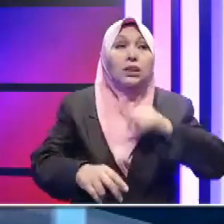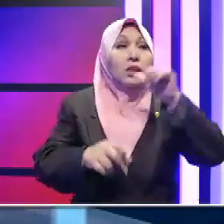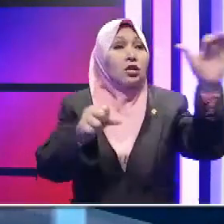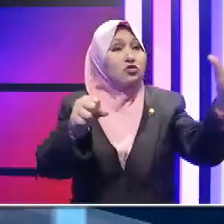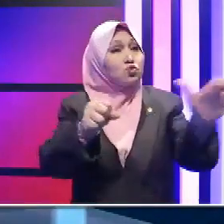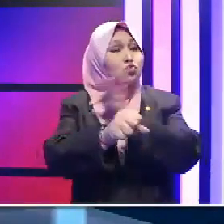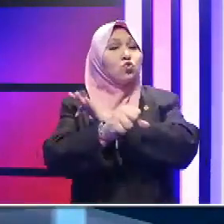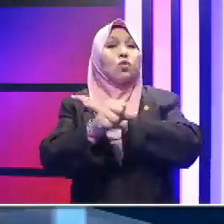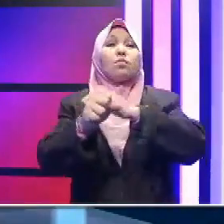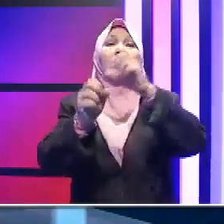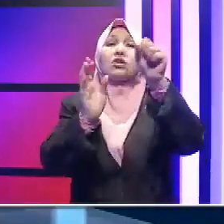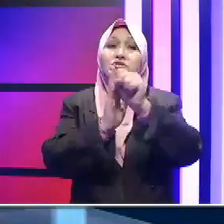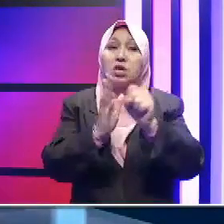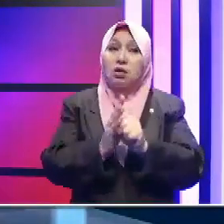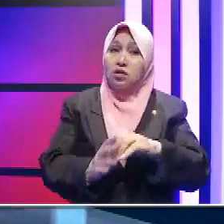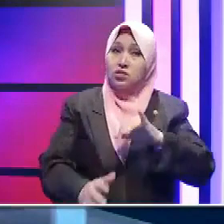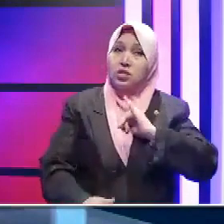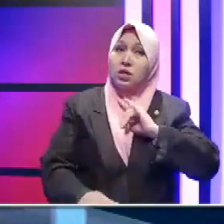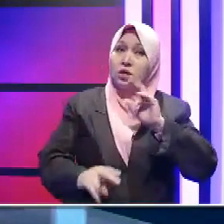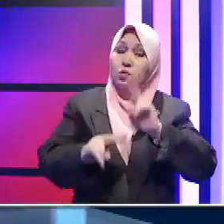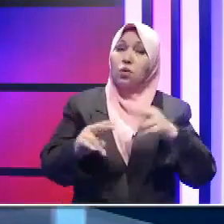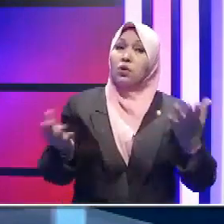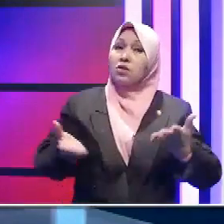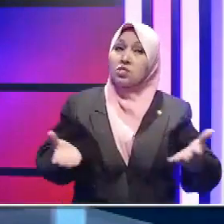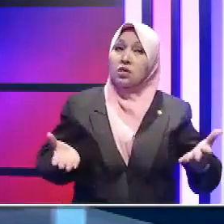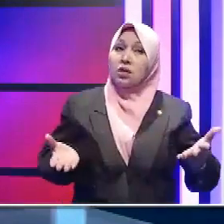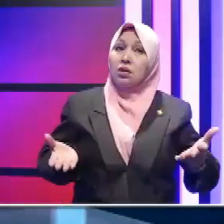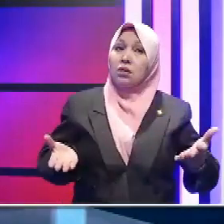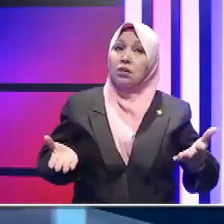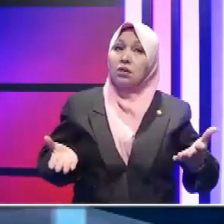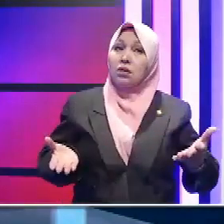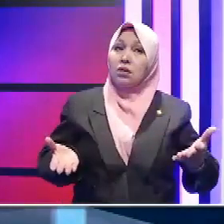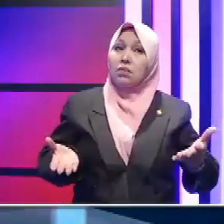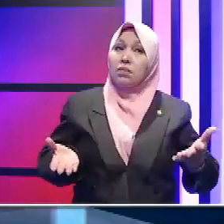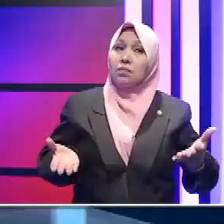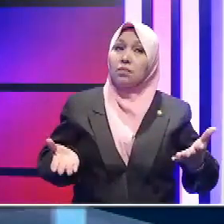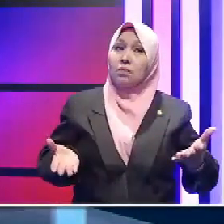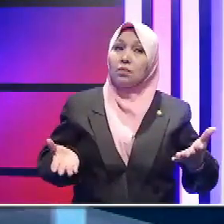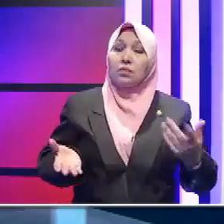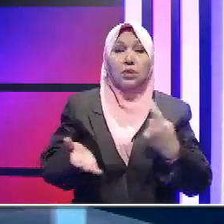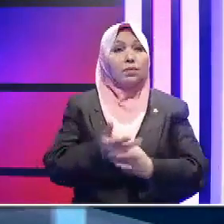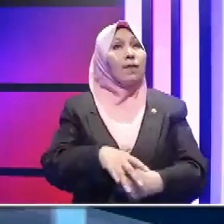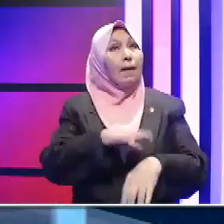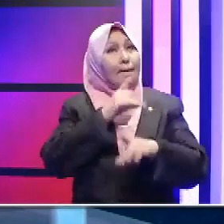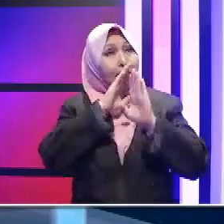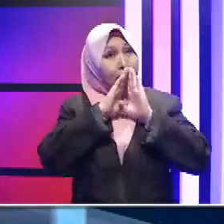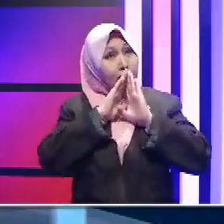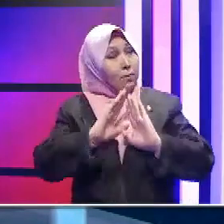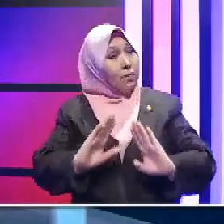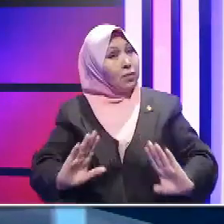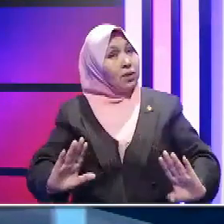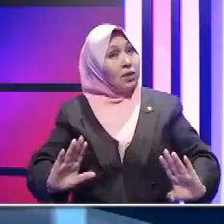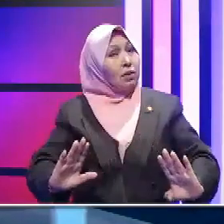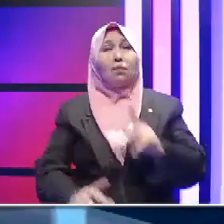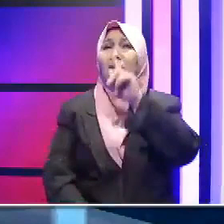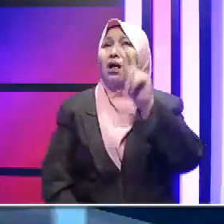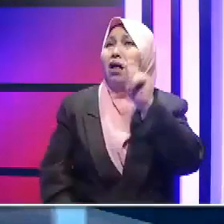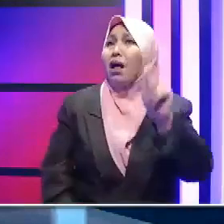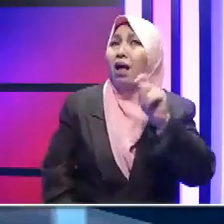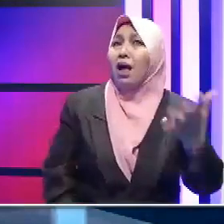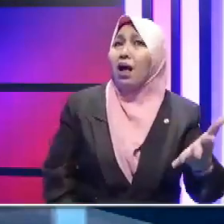Oke saya duduk di sini MP3 senyum sedikit bertanya-tanya